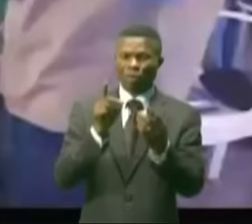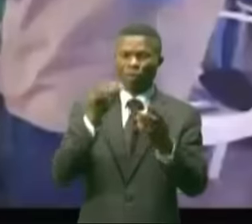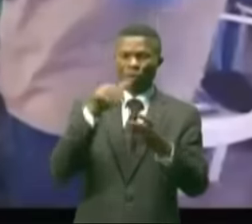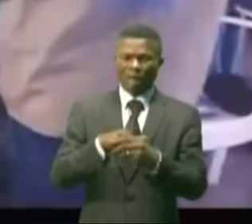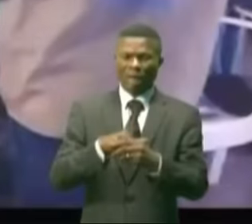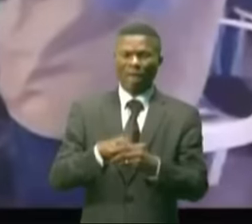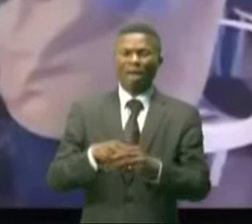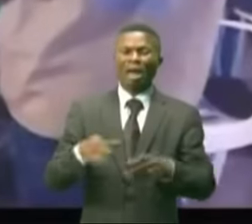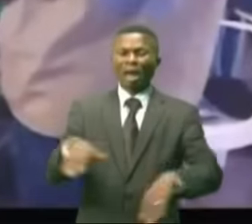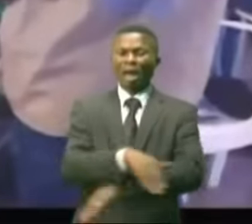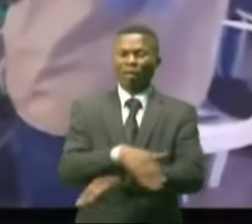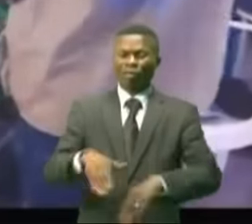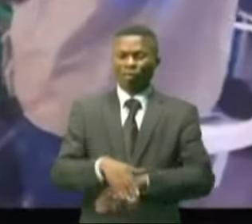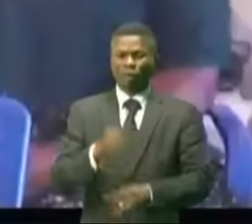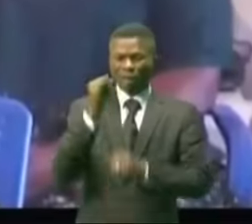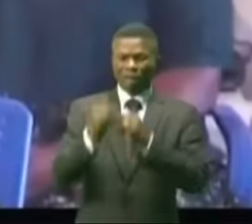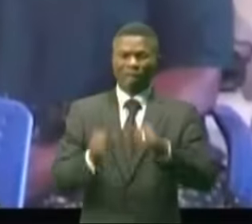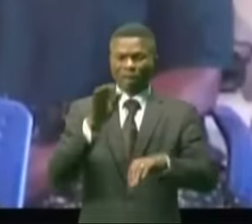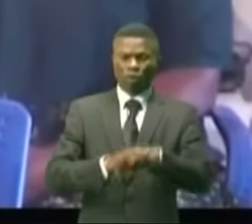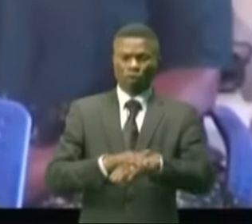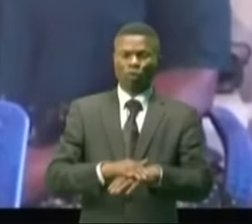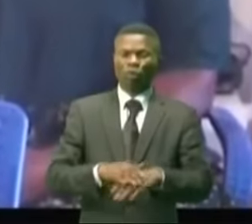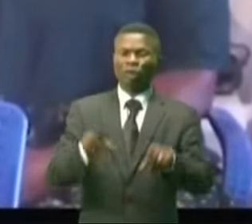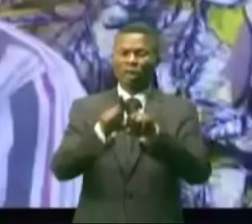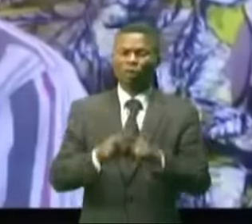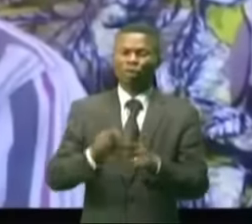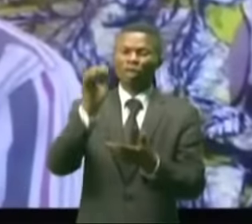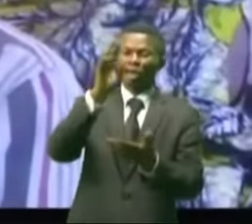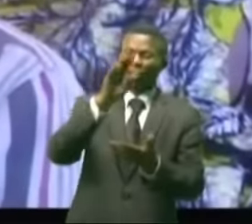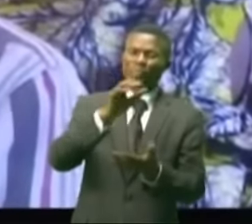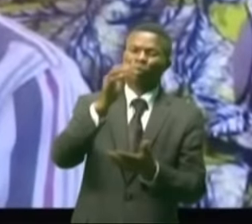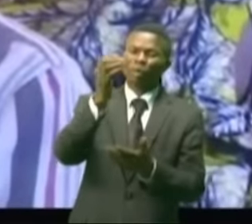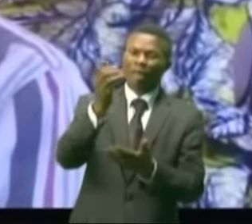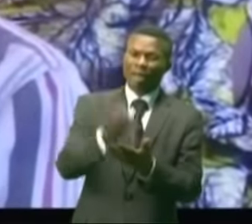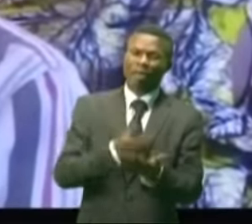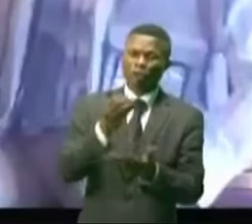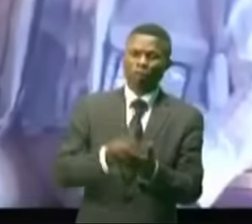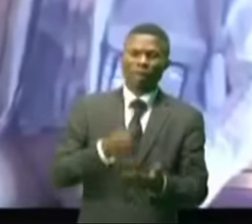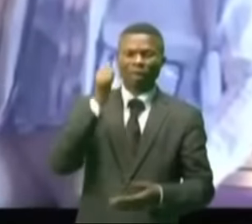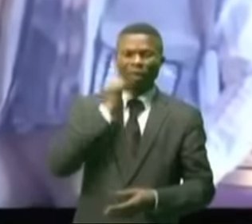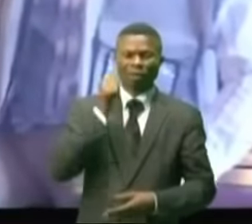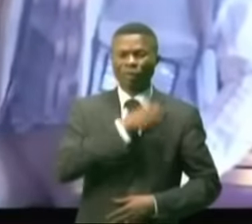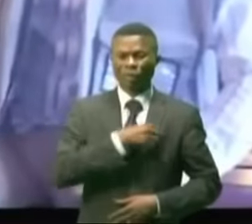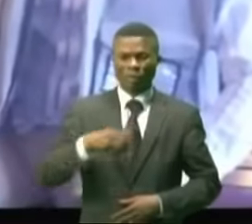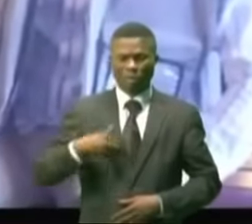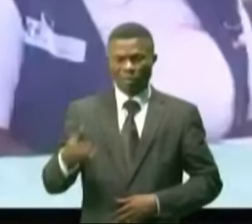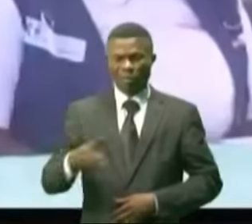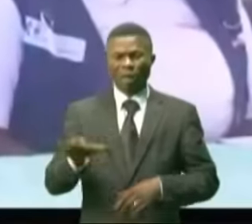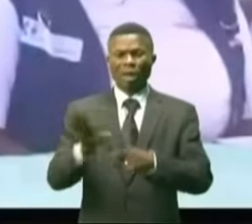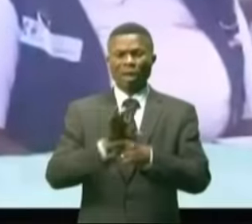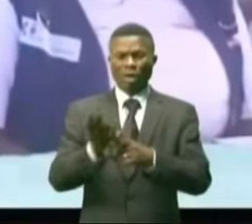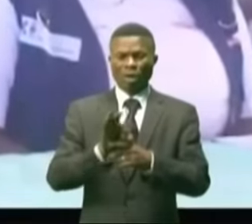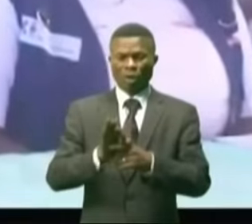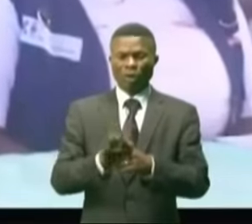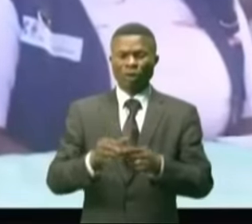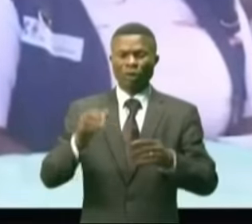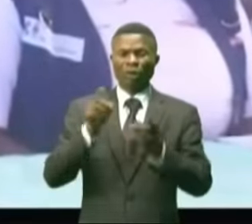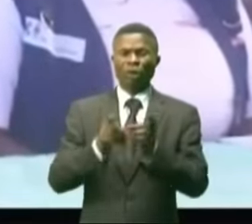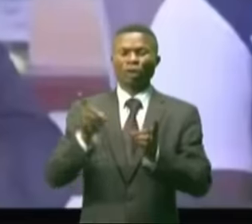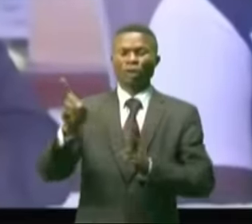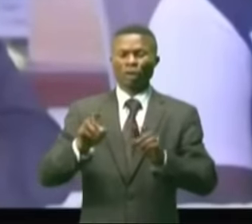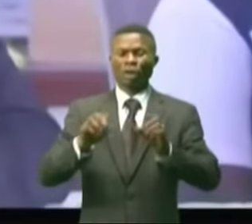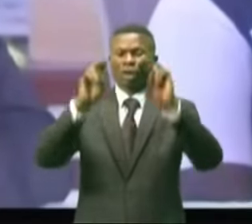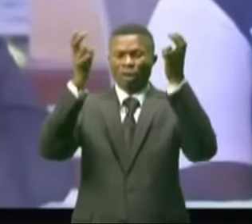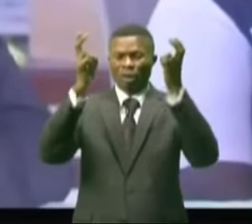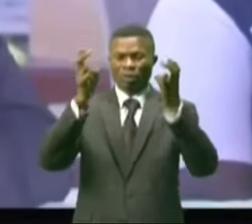présidente de la plateforme des associations des petits commerçants transfrontaliers à la petite barrière. Cette séance a été ouverte officiellement par le délégué de l'autorité